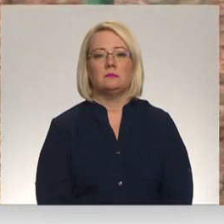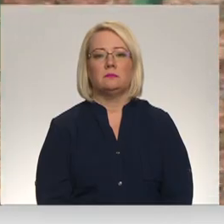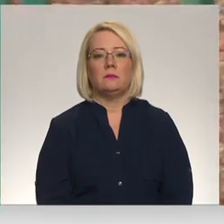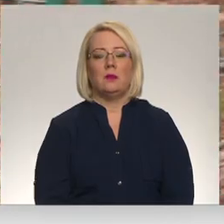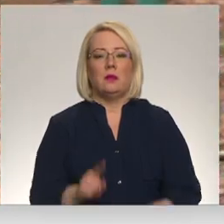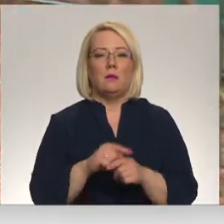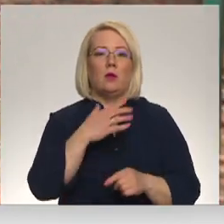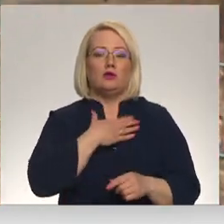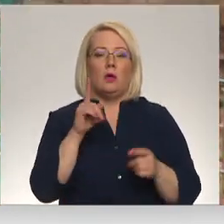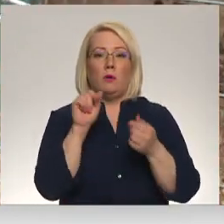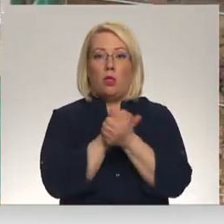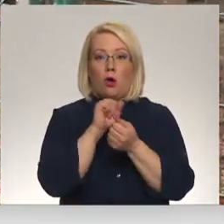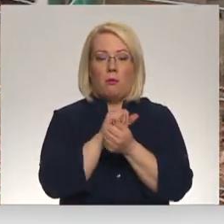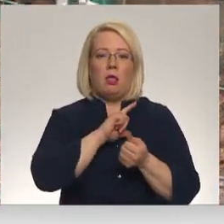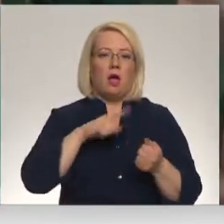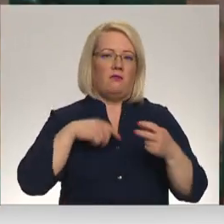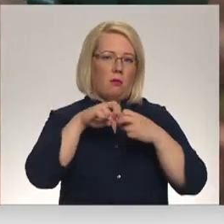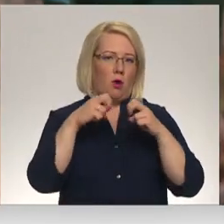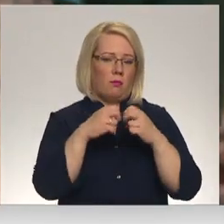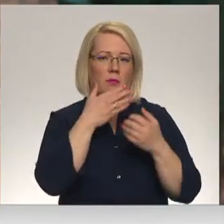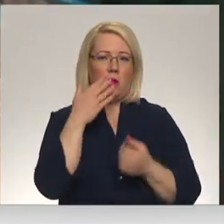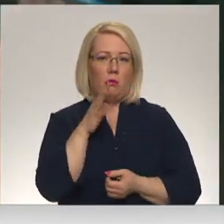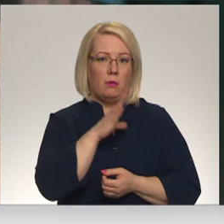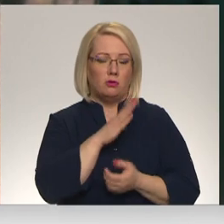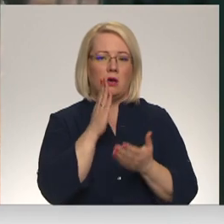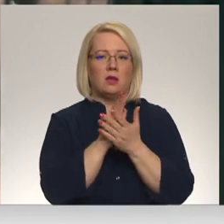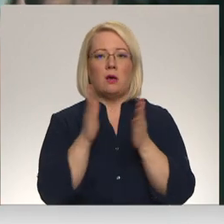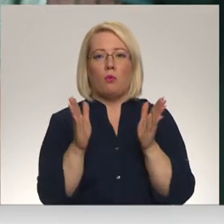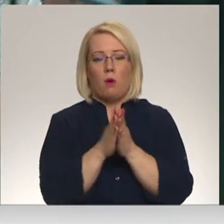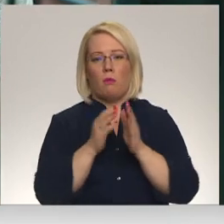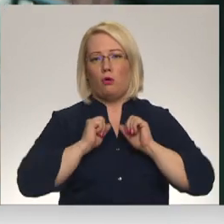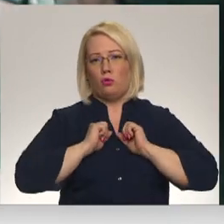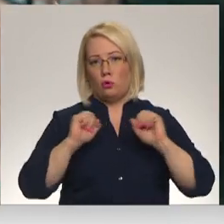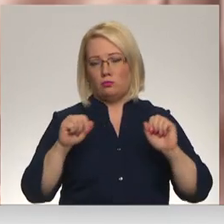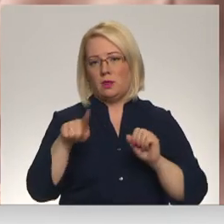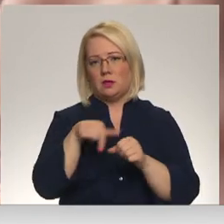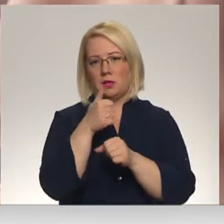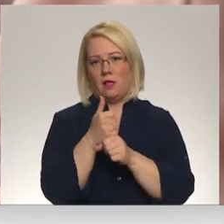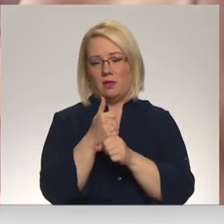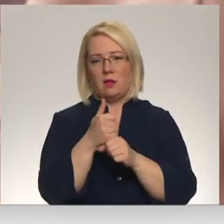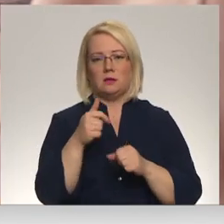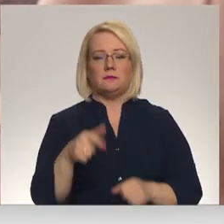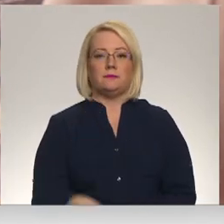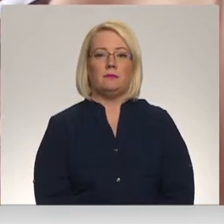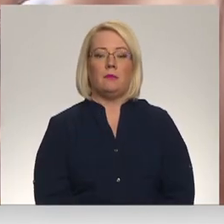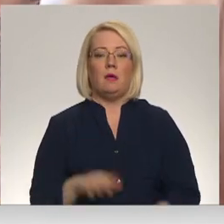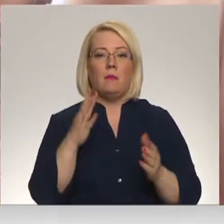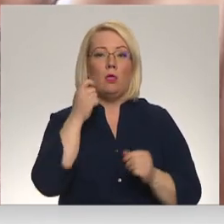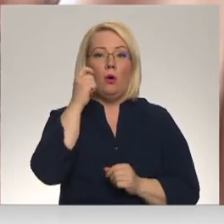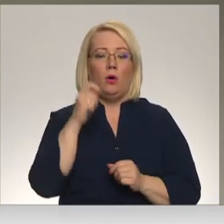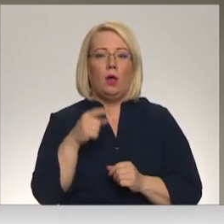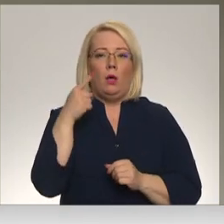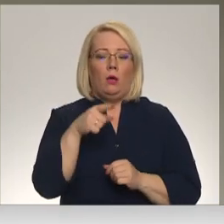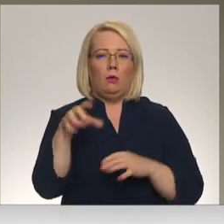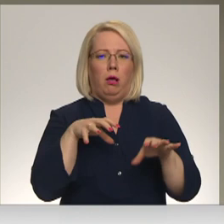Tā kā suņiem ir dokumenti, Latvijā problēmas nesot bijušas. Esam kopā un drošībā. Tas ir galvenais, atteica Tatjana. Tikmēr Ukrainā